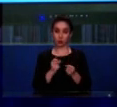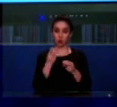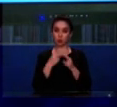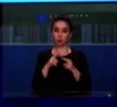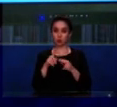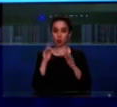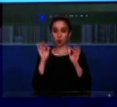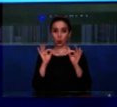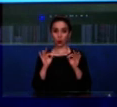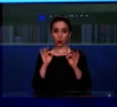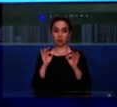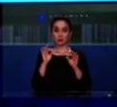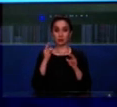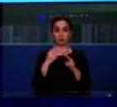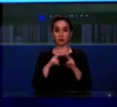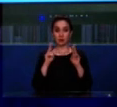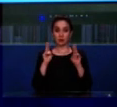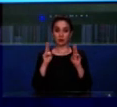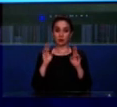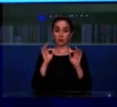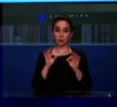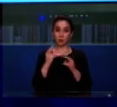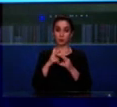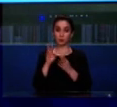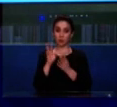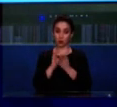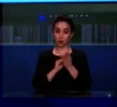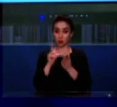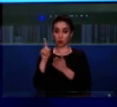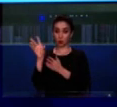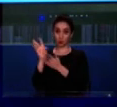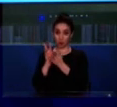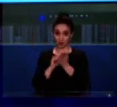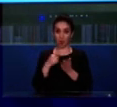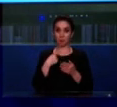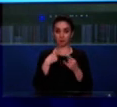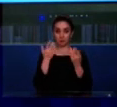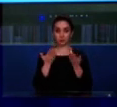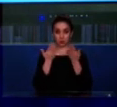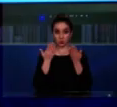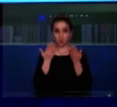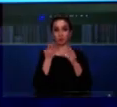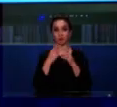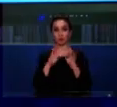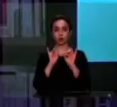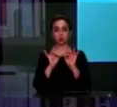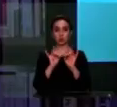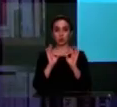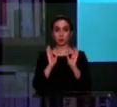Ушбу қоиданы сиз кўчириб турган маҳалингизда, мен сизларга ўқиб бераман ва тушунтириб бераман.